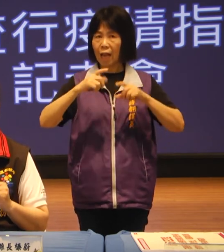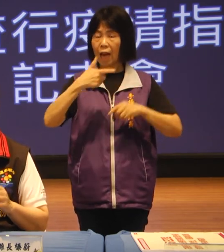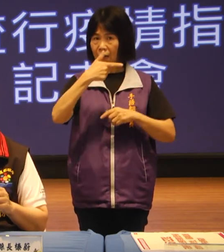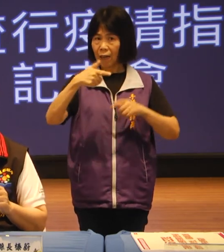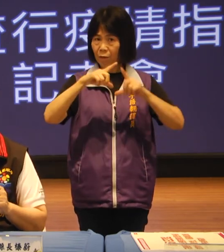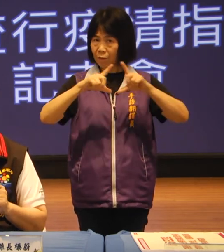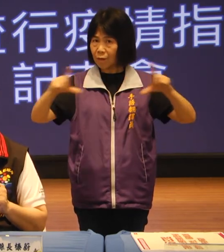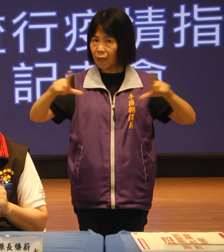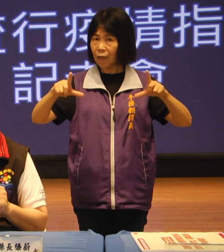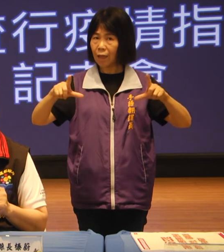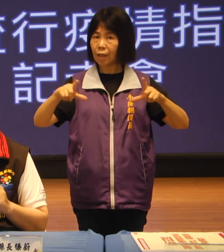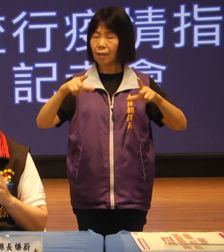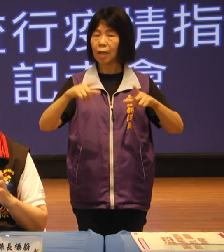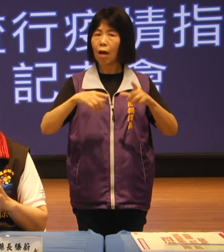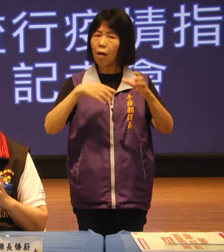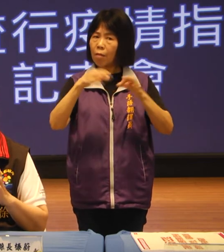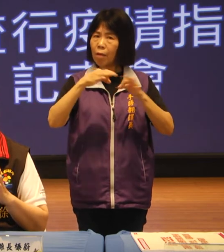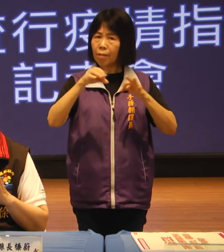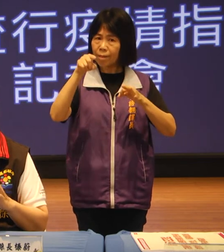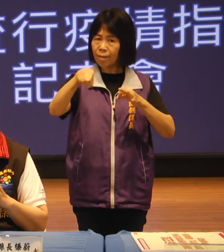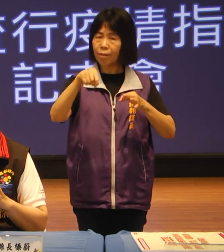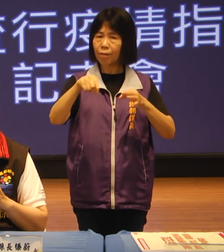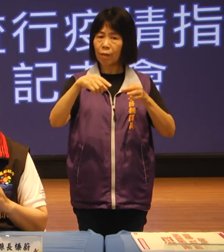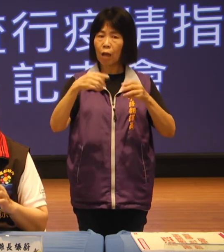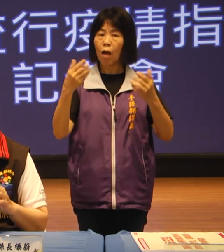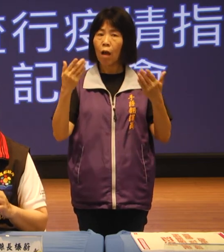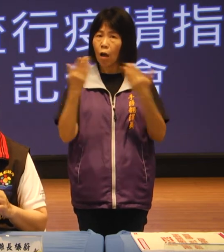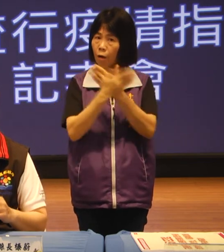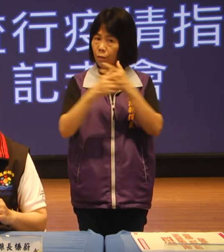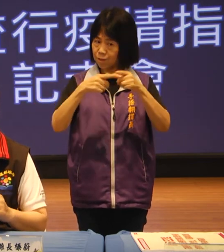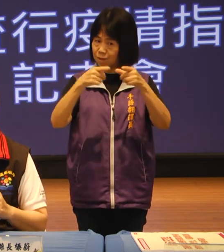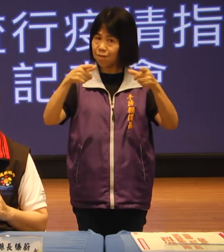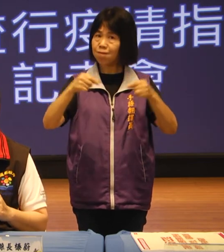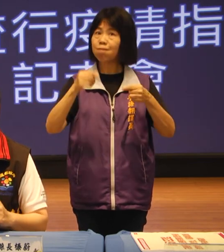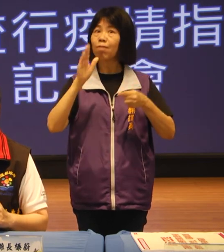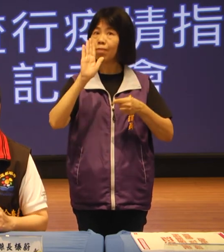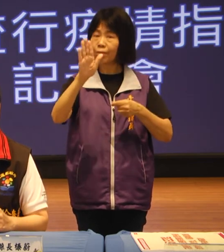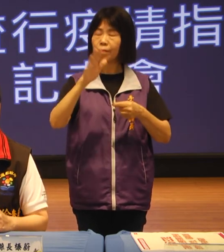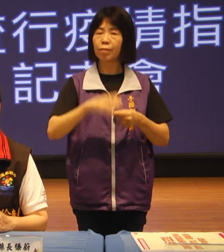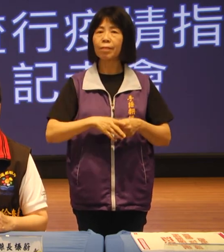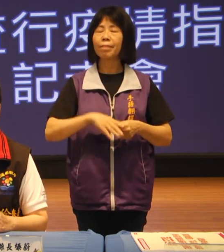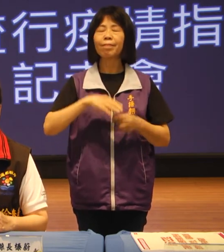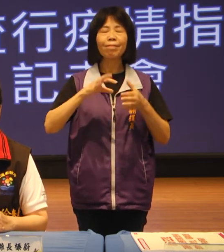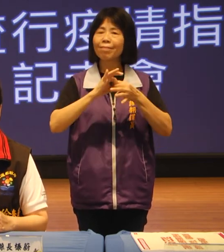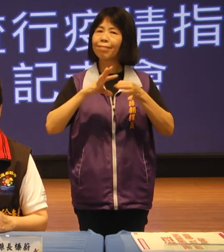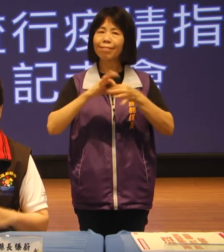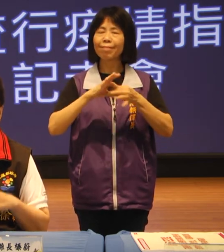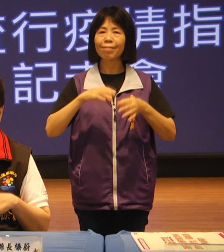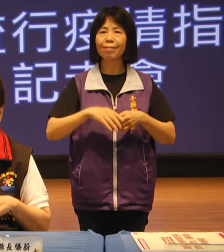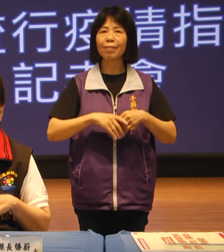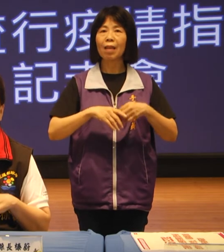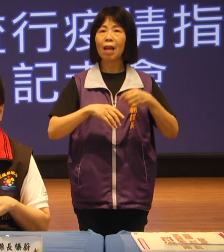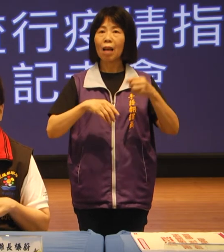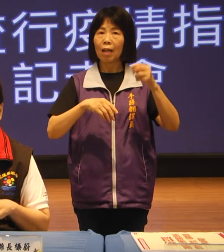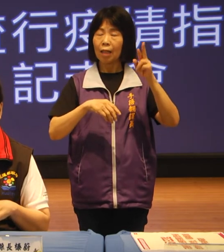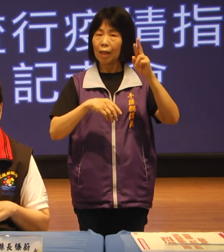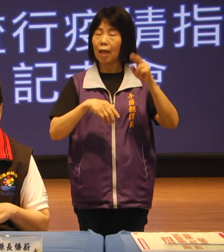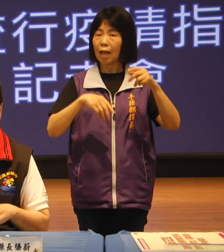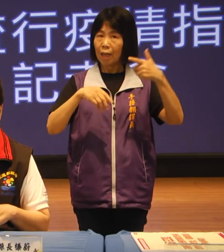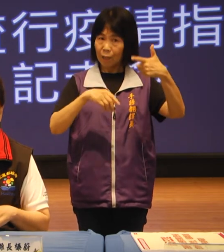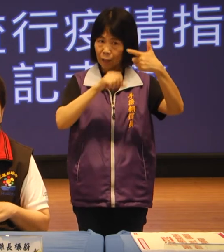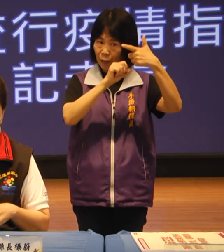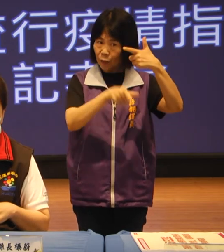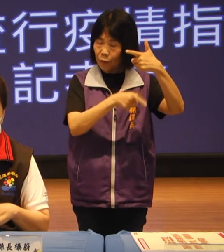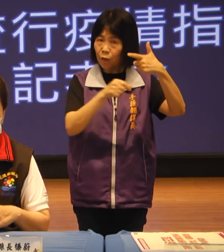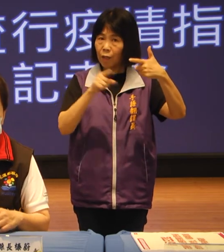机构的我们的商品拿到的兑换券，都可以在下半年的统一师主场，在花莲的